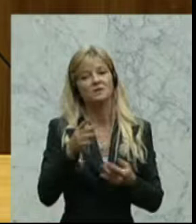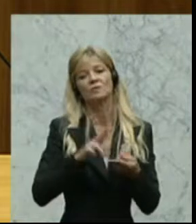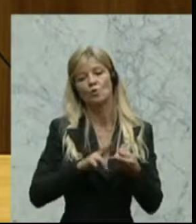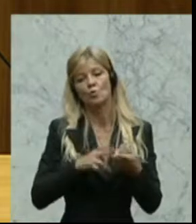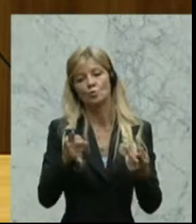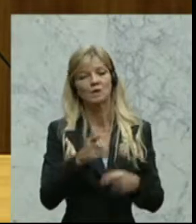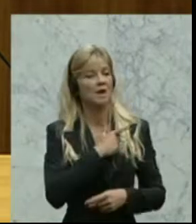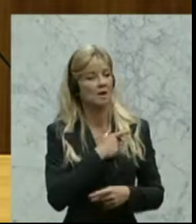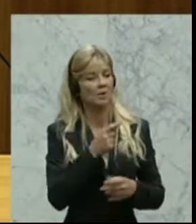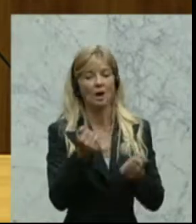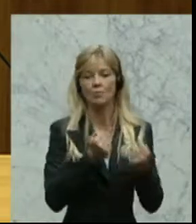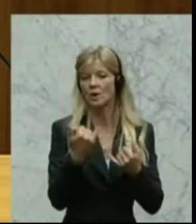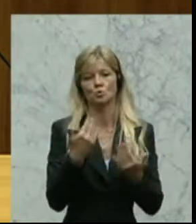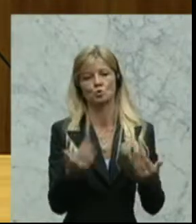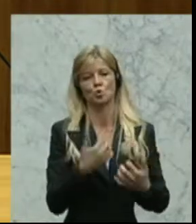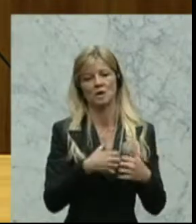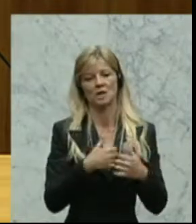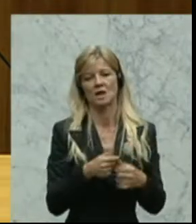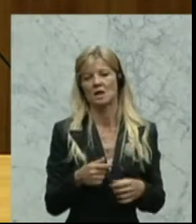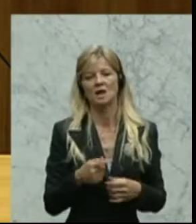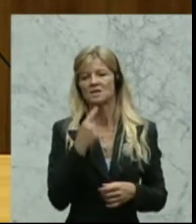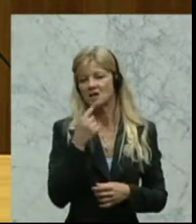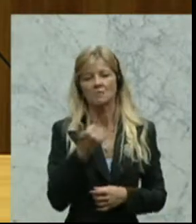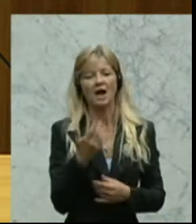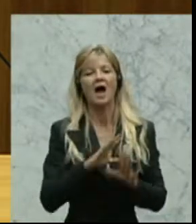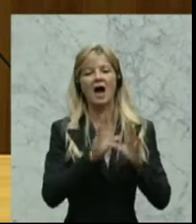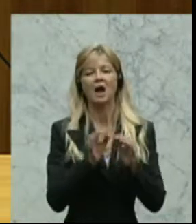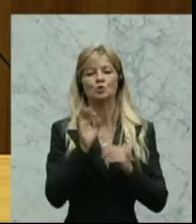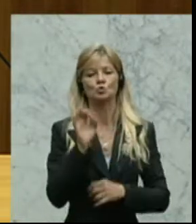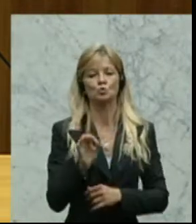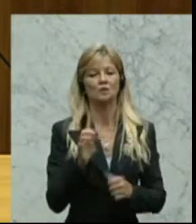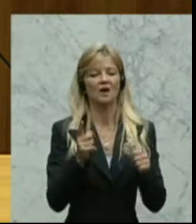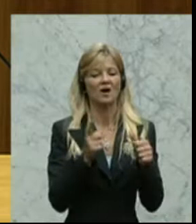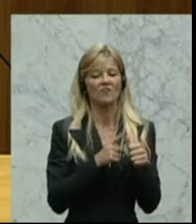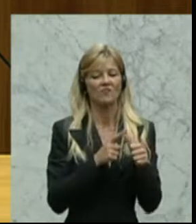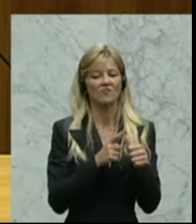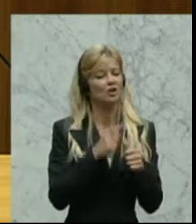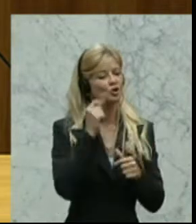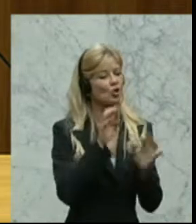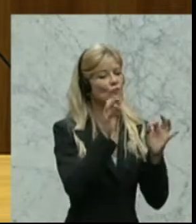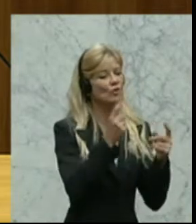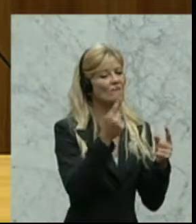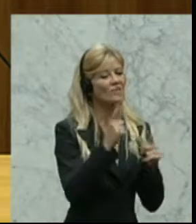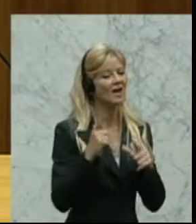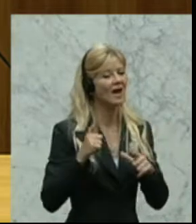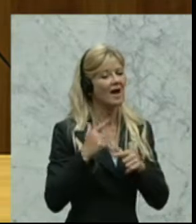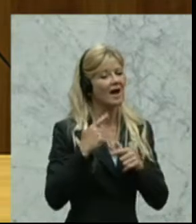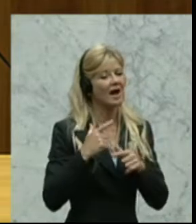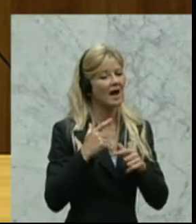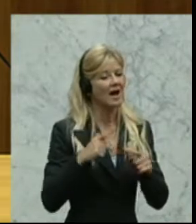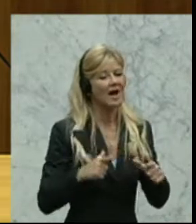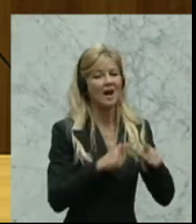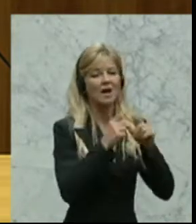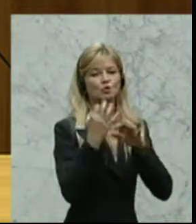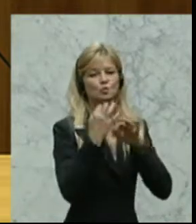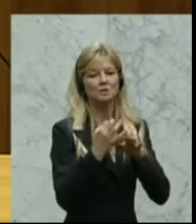gut, wenn wir nur die Steuern für die Leistungsträger senken würden. Und wer sind die Leistungsträger? In Ihren Augen, nicht